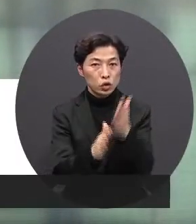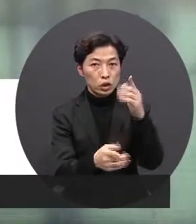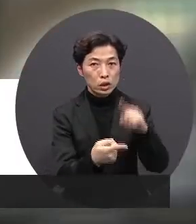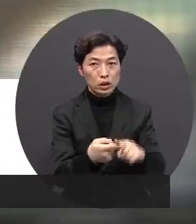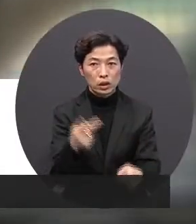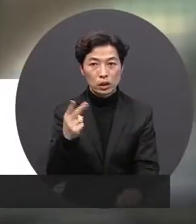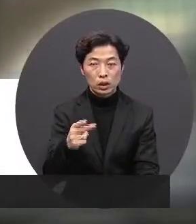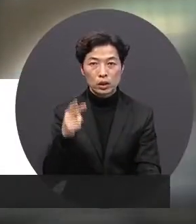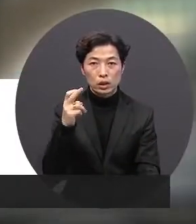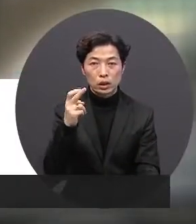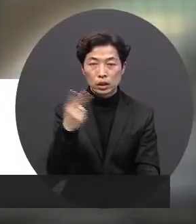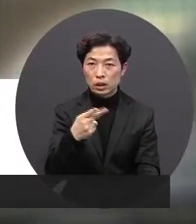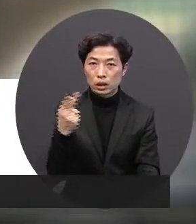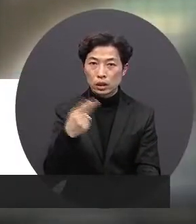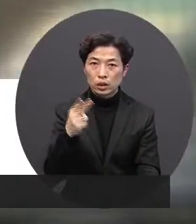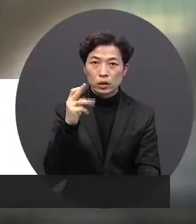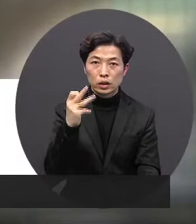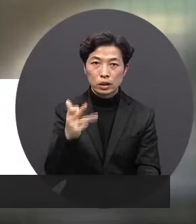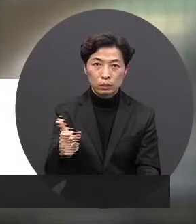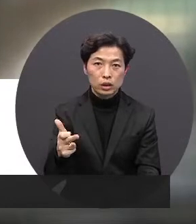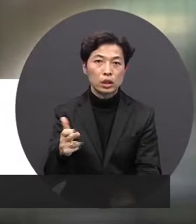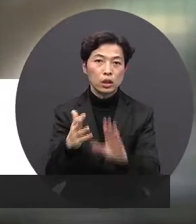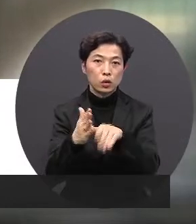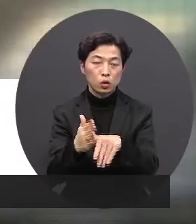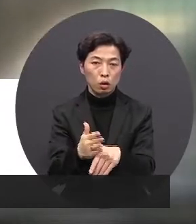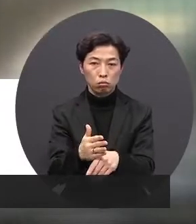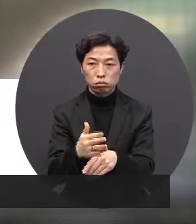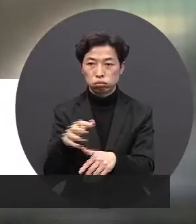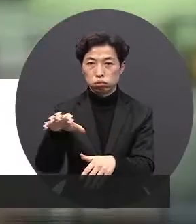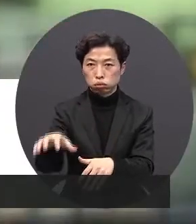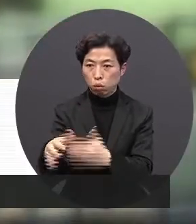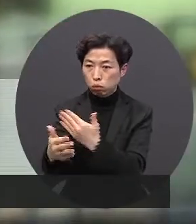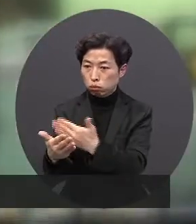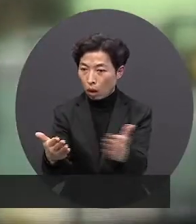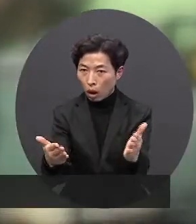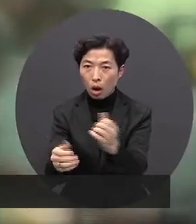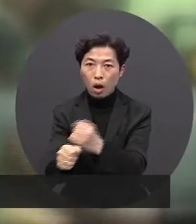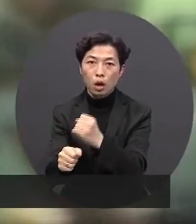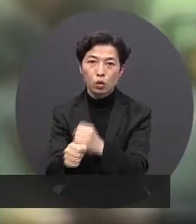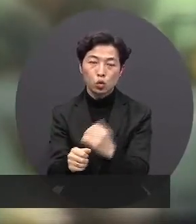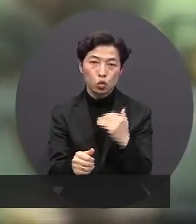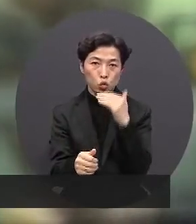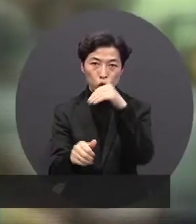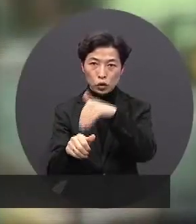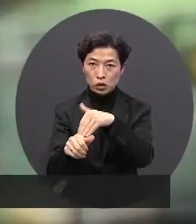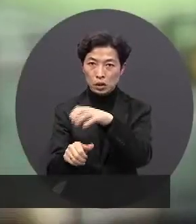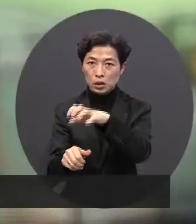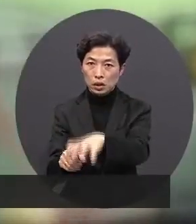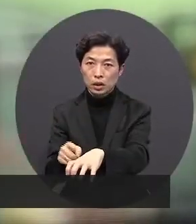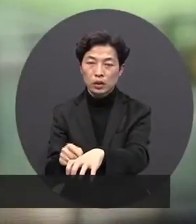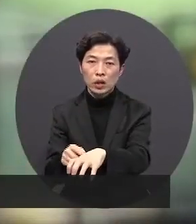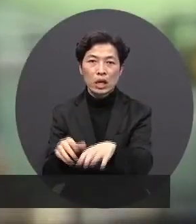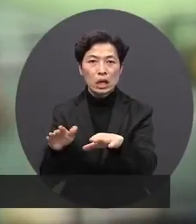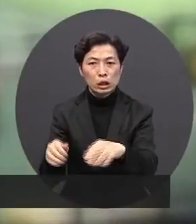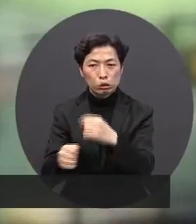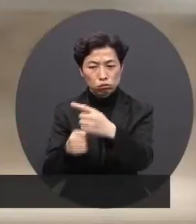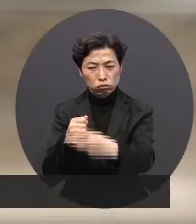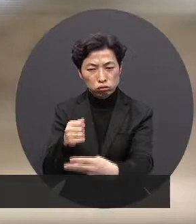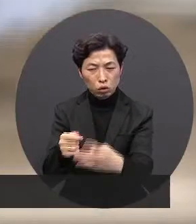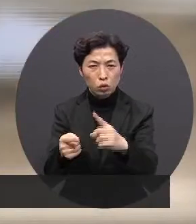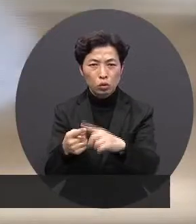지난 2017년 군부대 폐쇄 후 공터로 남아있는 청원 예비군 훈련장을 최근까지